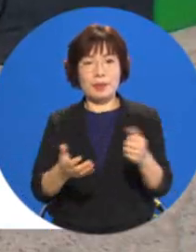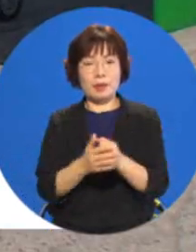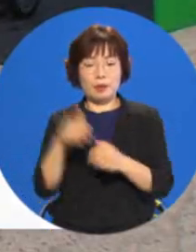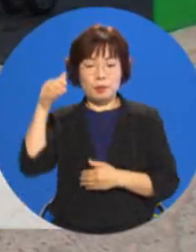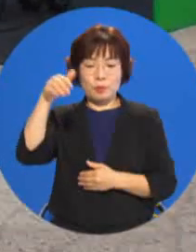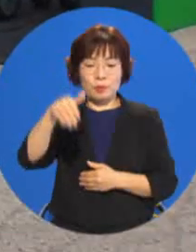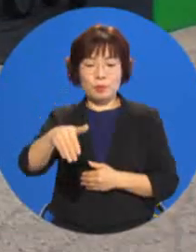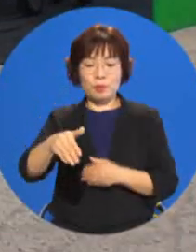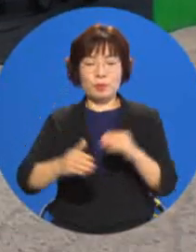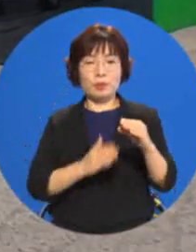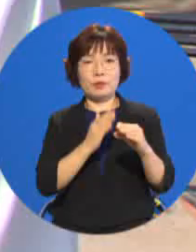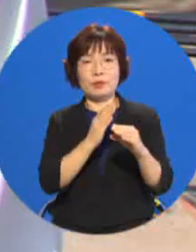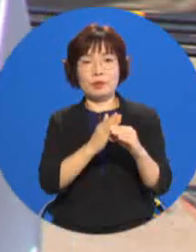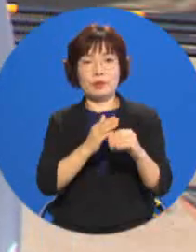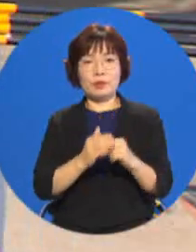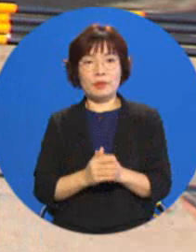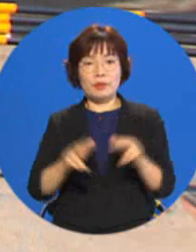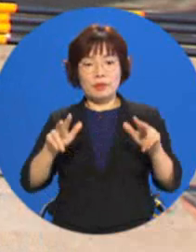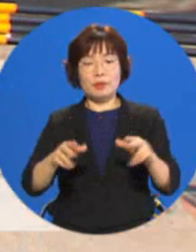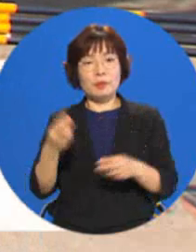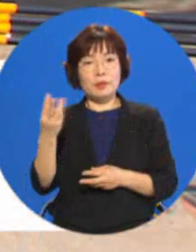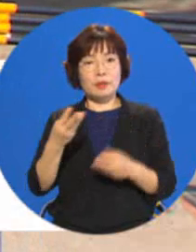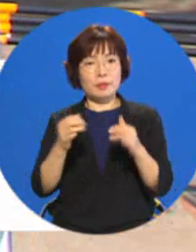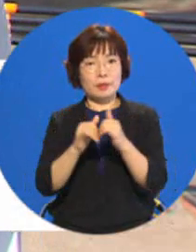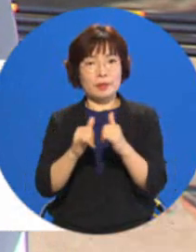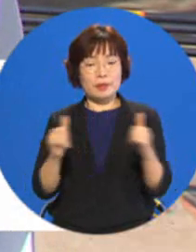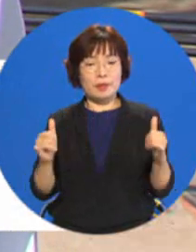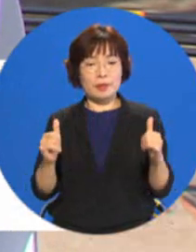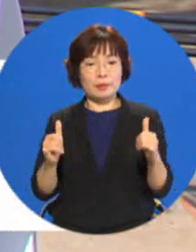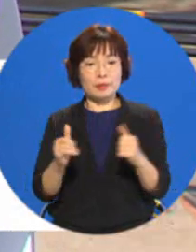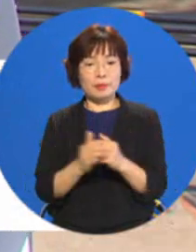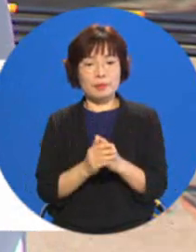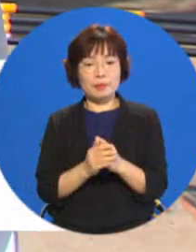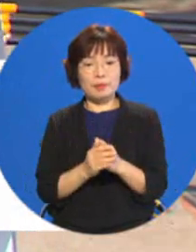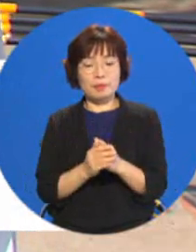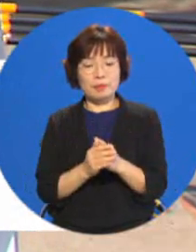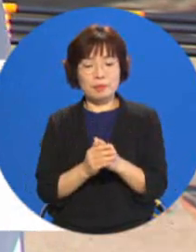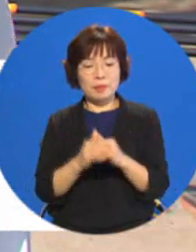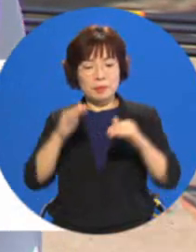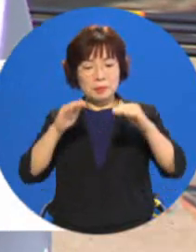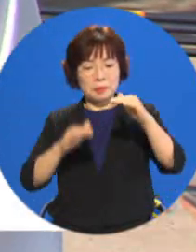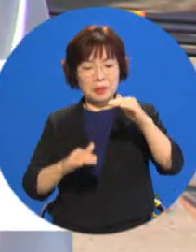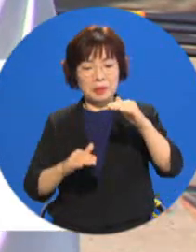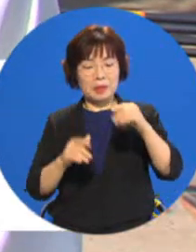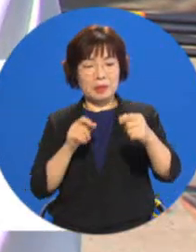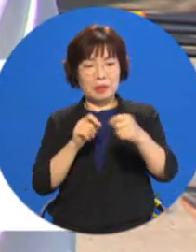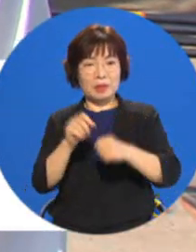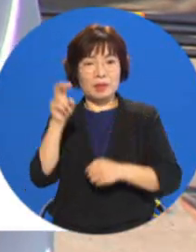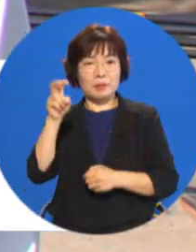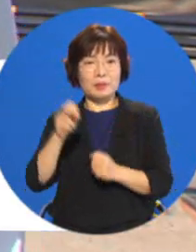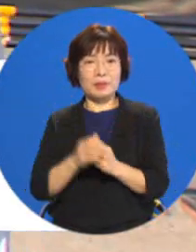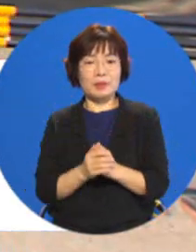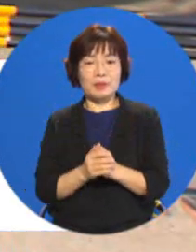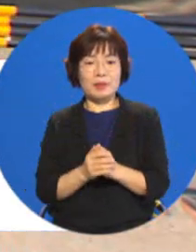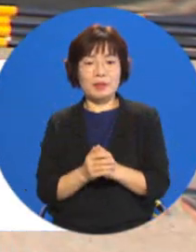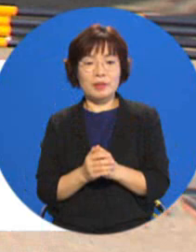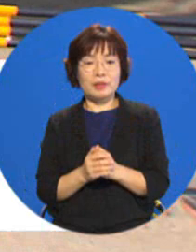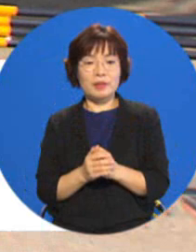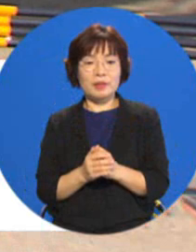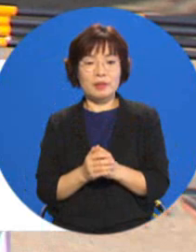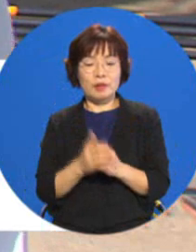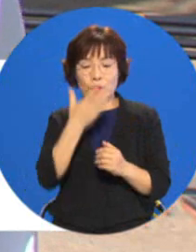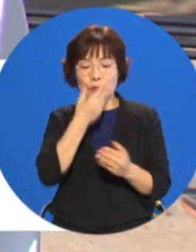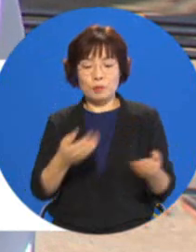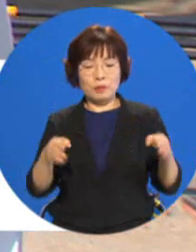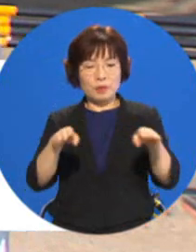침체기를 겪고 있는 상황. 지금은 한 3,000명도 곧 무너질 위기에 놓여 있습니다. 그래서 이런